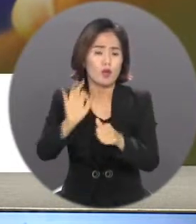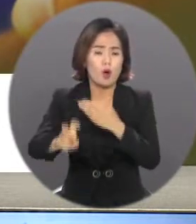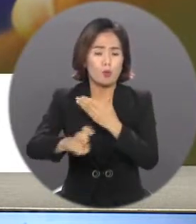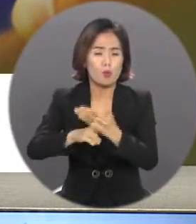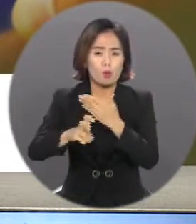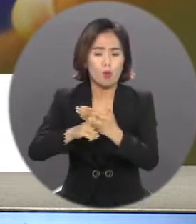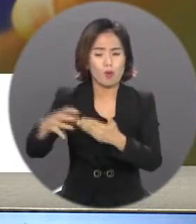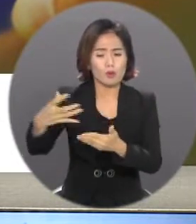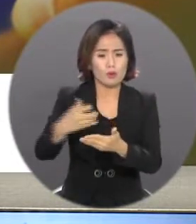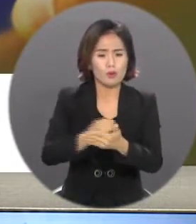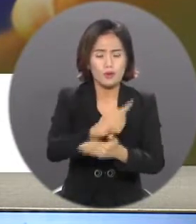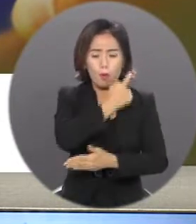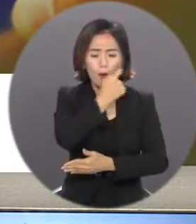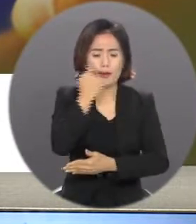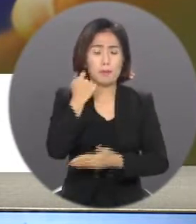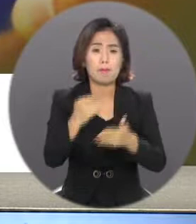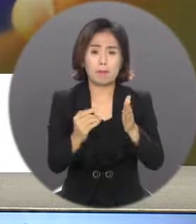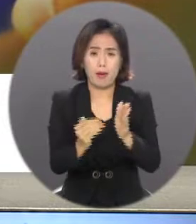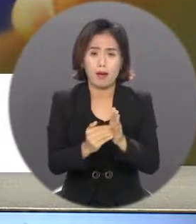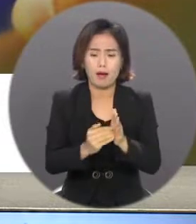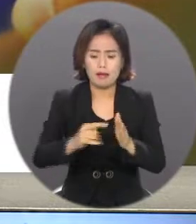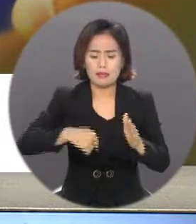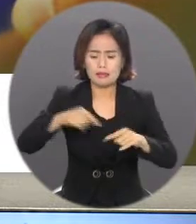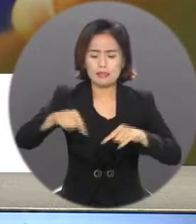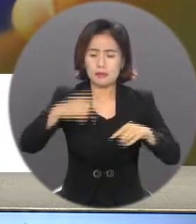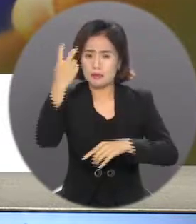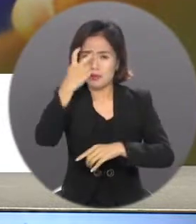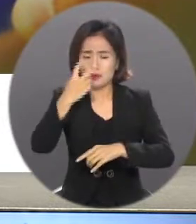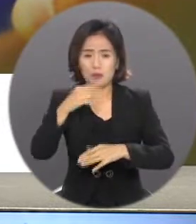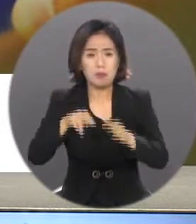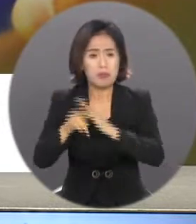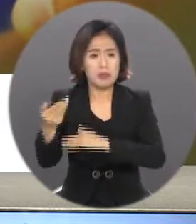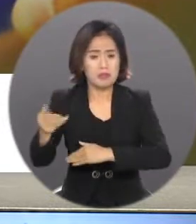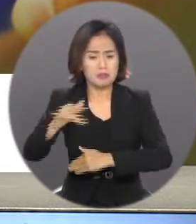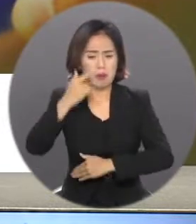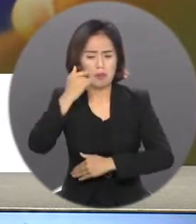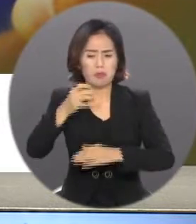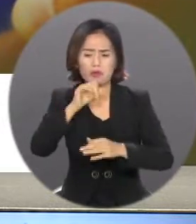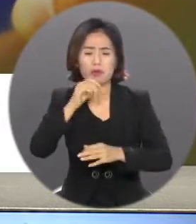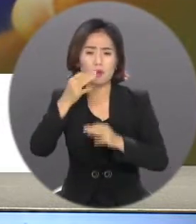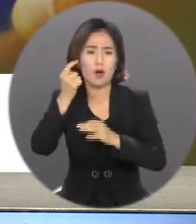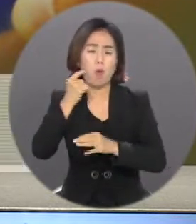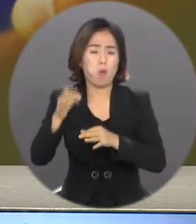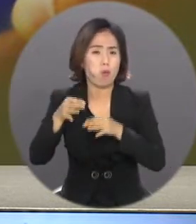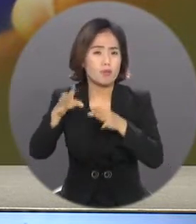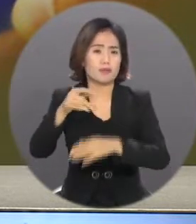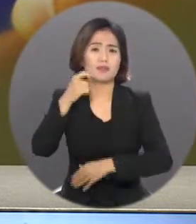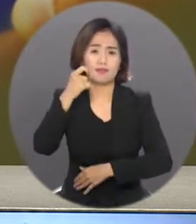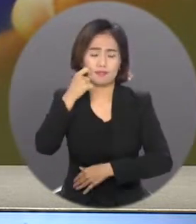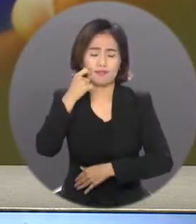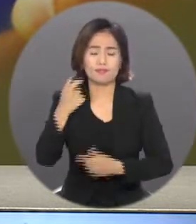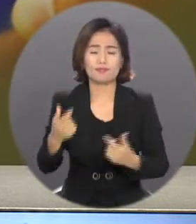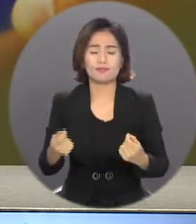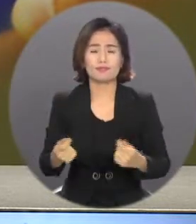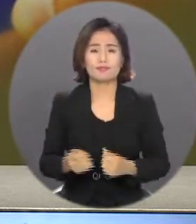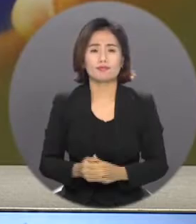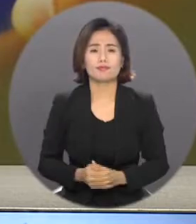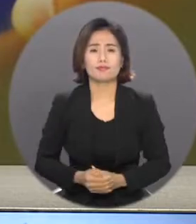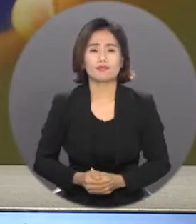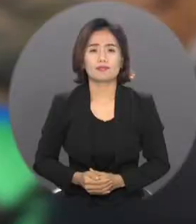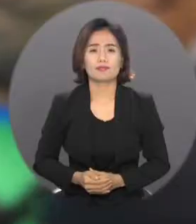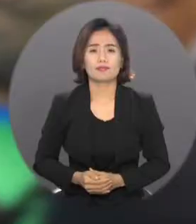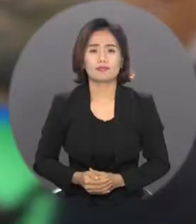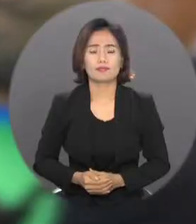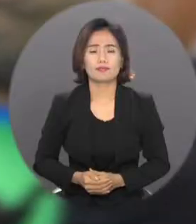정황이 드러났는데 자치단체 단속은 피했지만 학부모 까지 속이지는 못했습니다 박종욱 기자가 취재했습니다